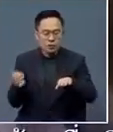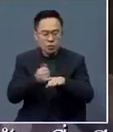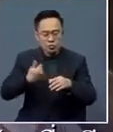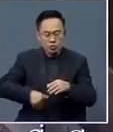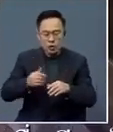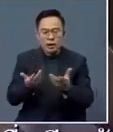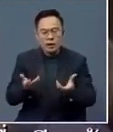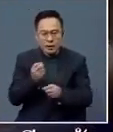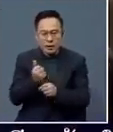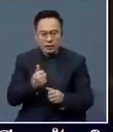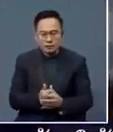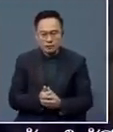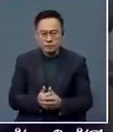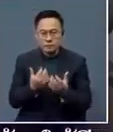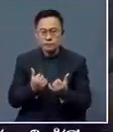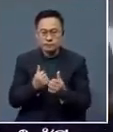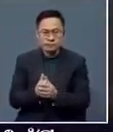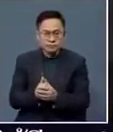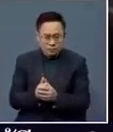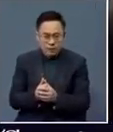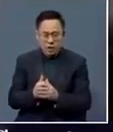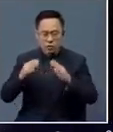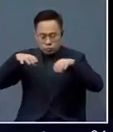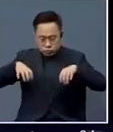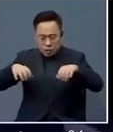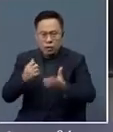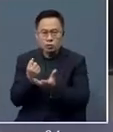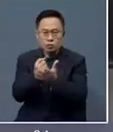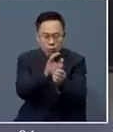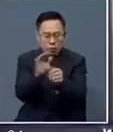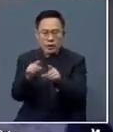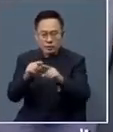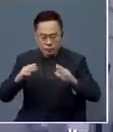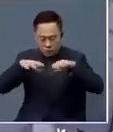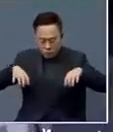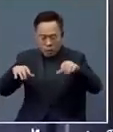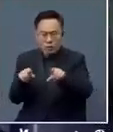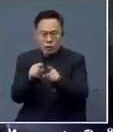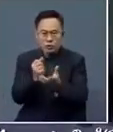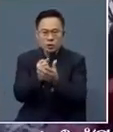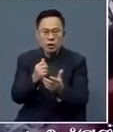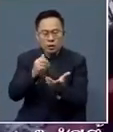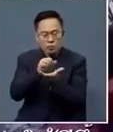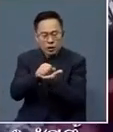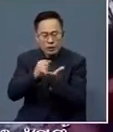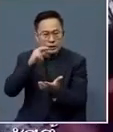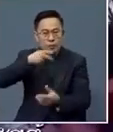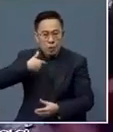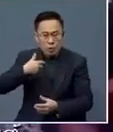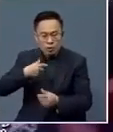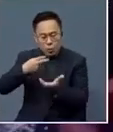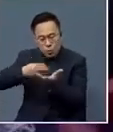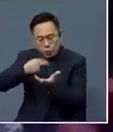ที่อาศัยอยู่ใกล้กันกับถนนหลวงค่ะก็ยังยื่นมือให้ความช่วยเหลือแก่ผู้ประสบภัยที่ติดค้างอยู่บนท้องถนนด้วยการให้บริการน้ำร้อน